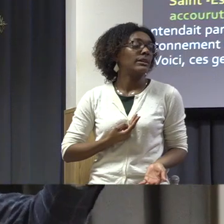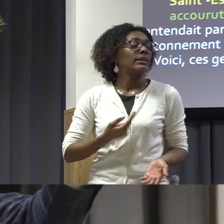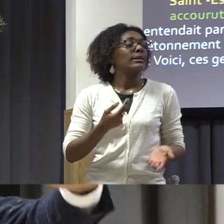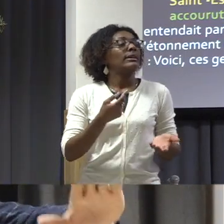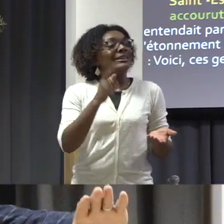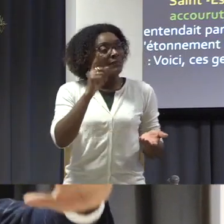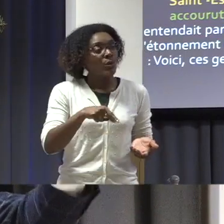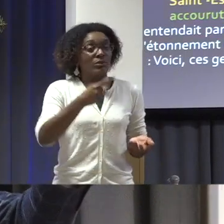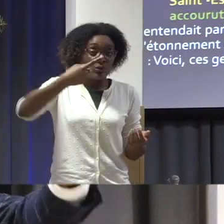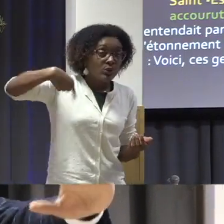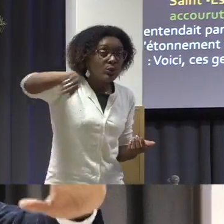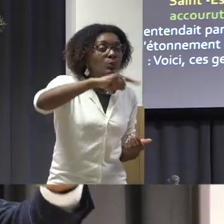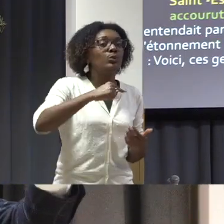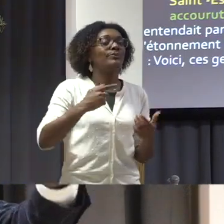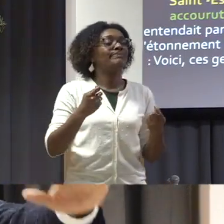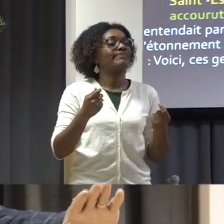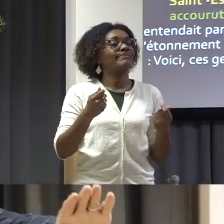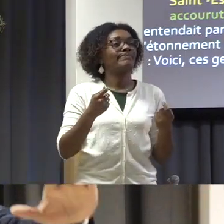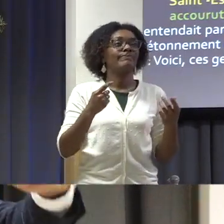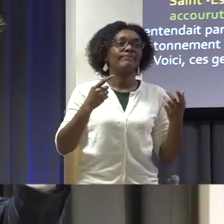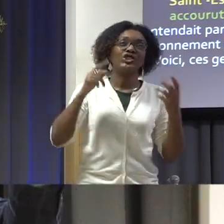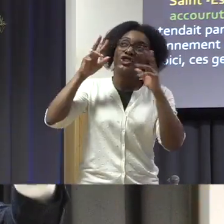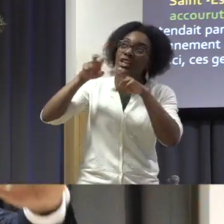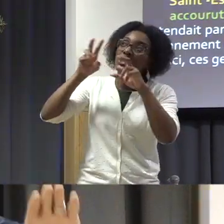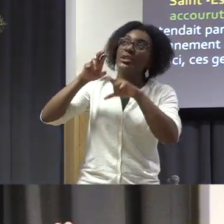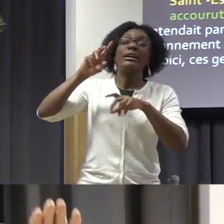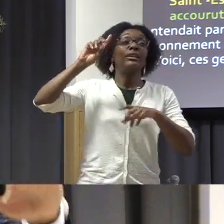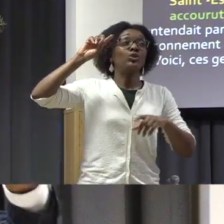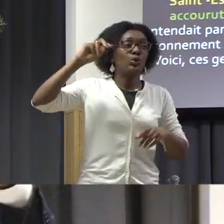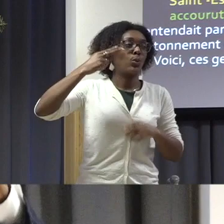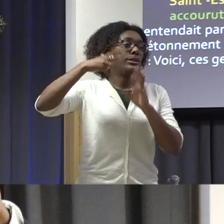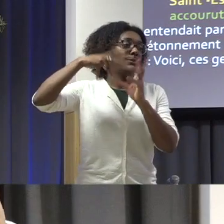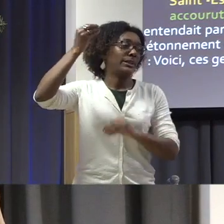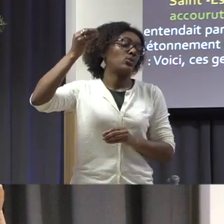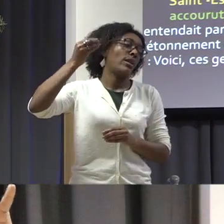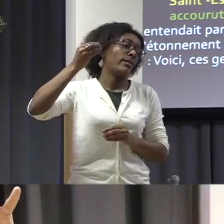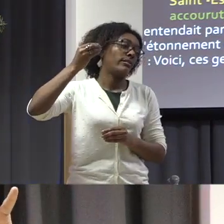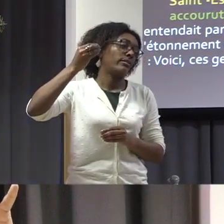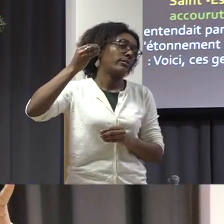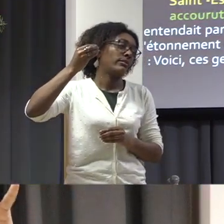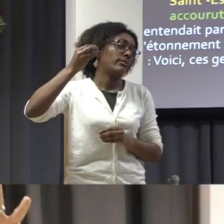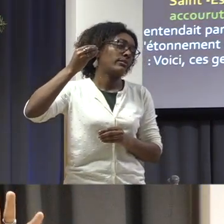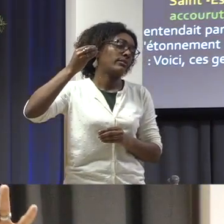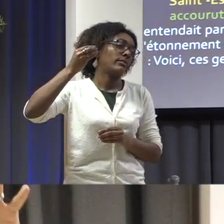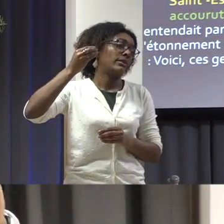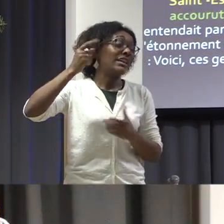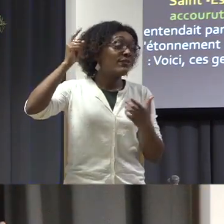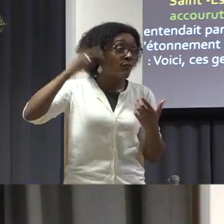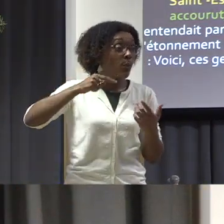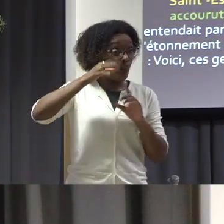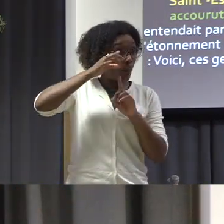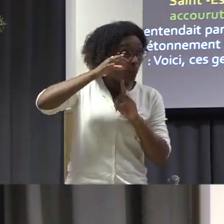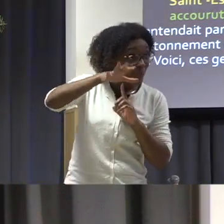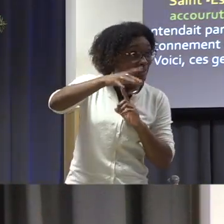agissons sur le terrain du surnaturel nous sommes église pour laisser la fois prophétique des dieux se